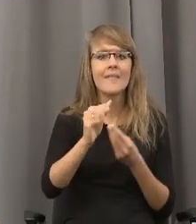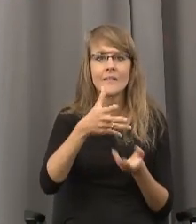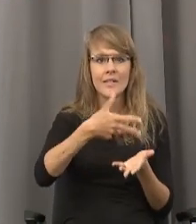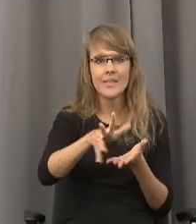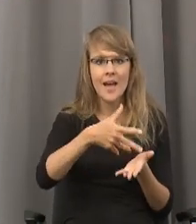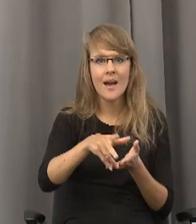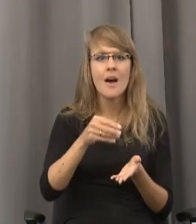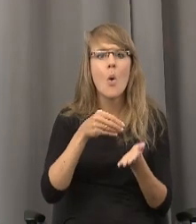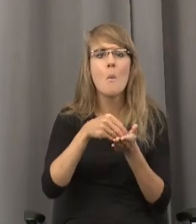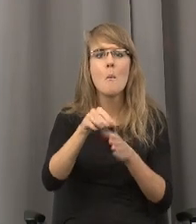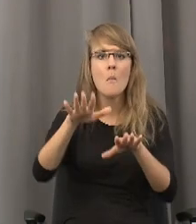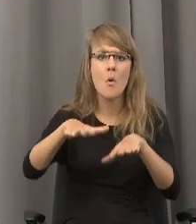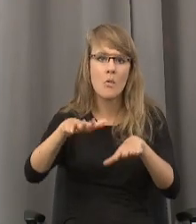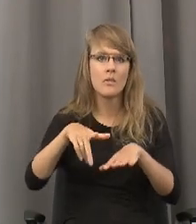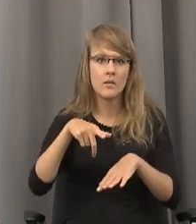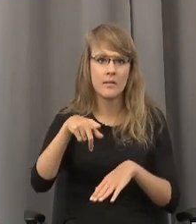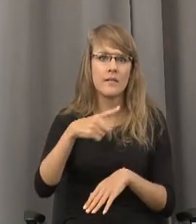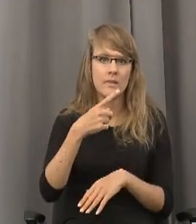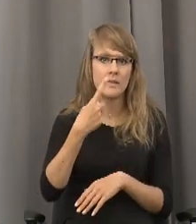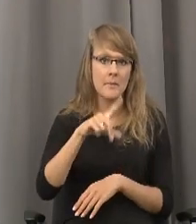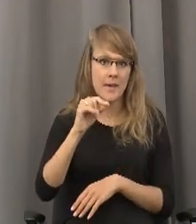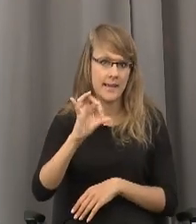za pobyt w DPS-ie.